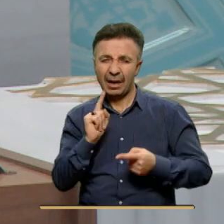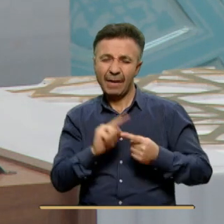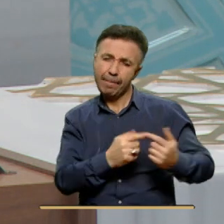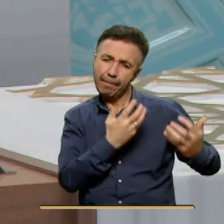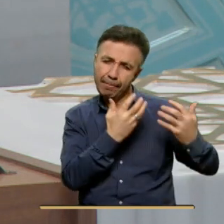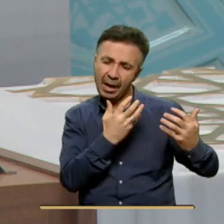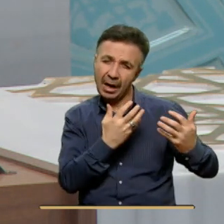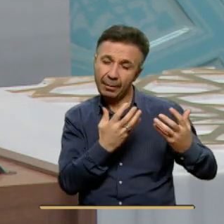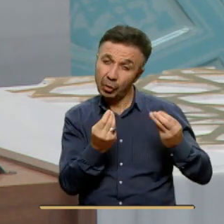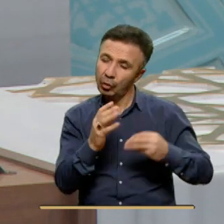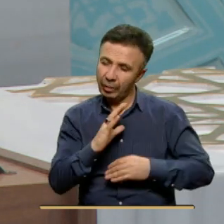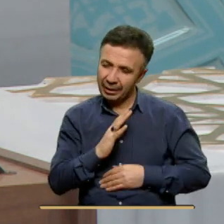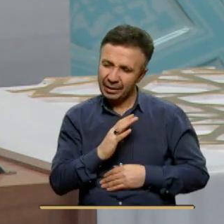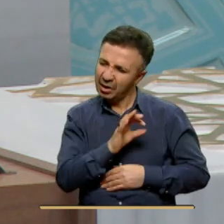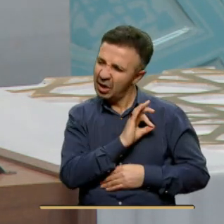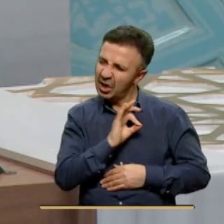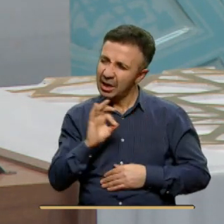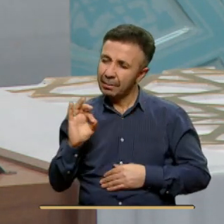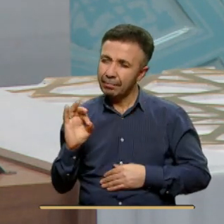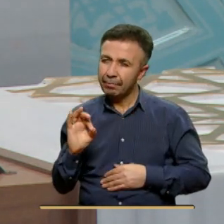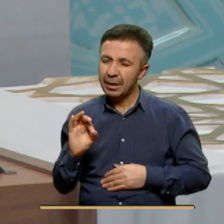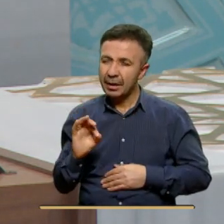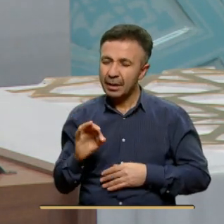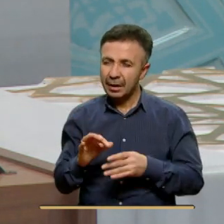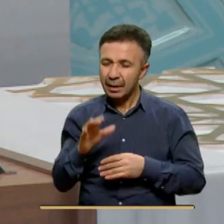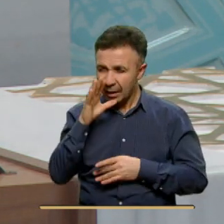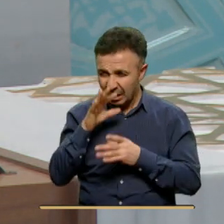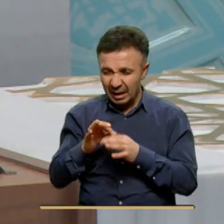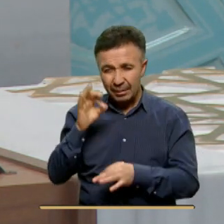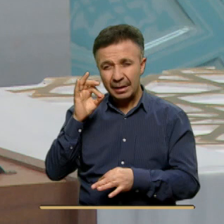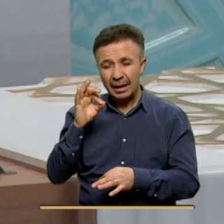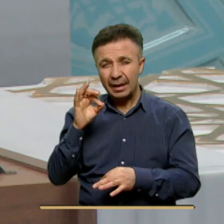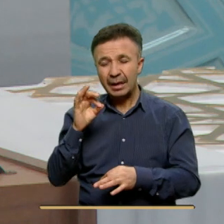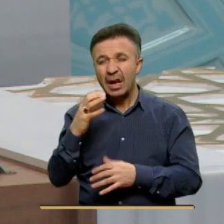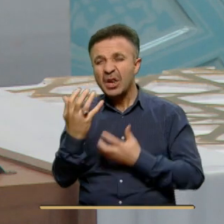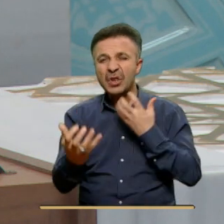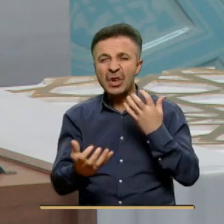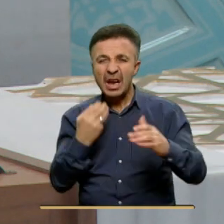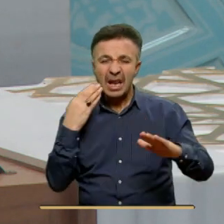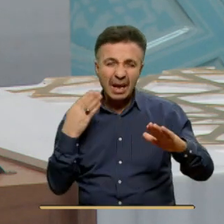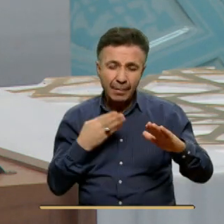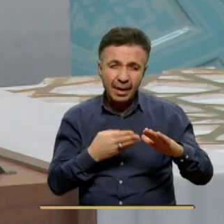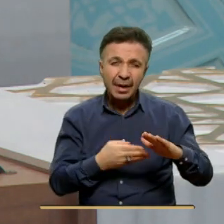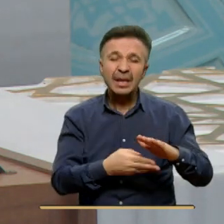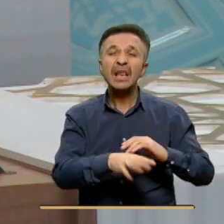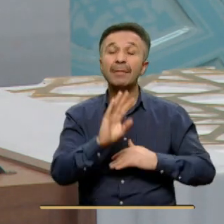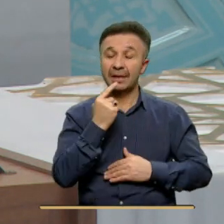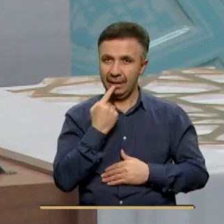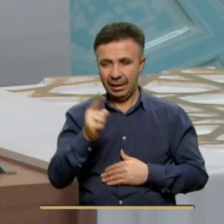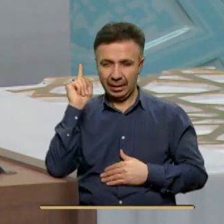Hiçbir kulunun cehenneme girmesini istemez. Dolayısıyla Rabbimiz Celle